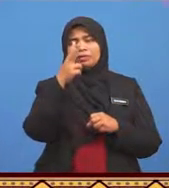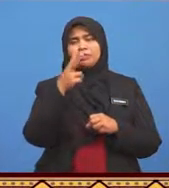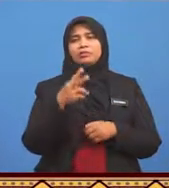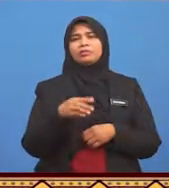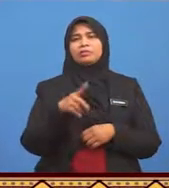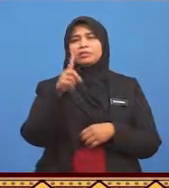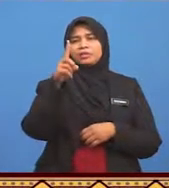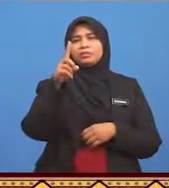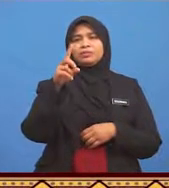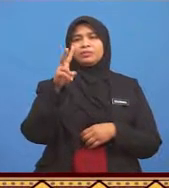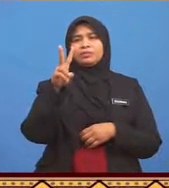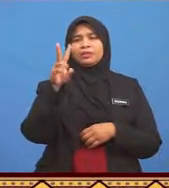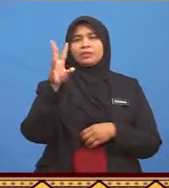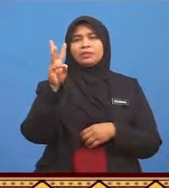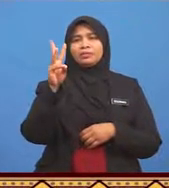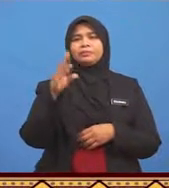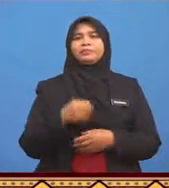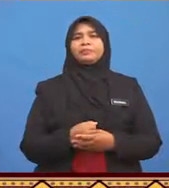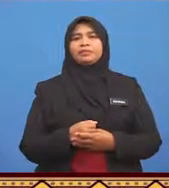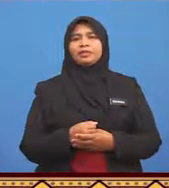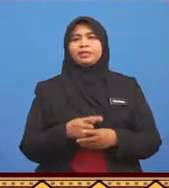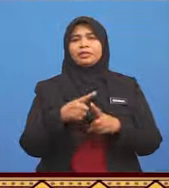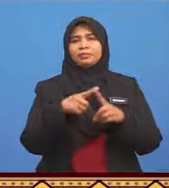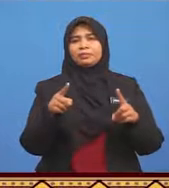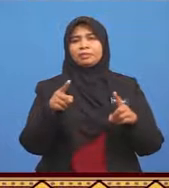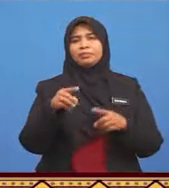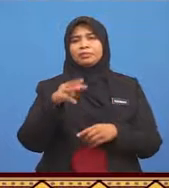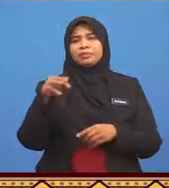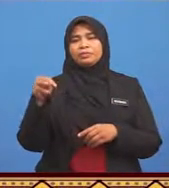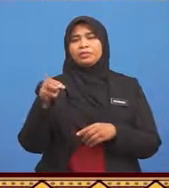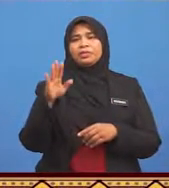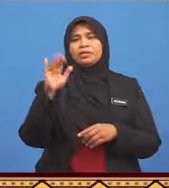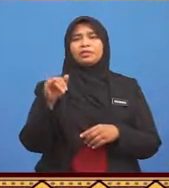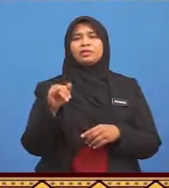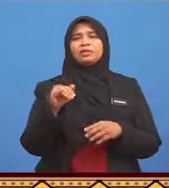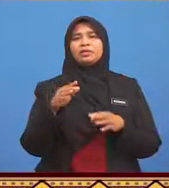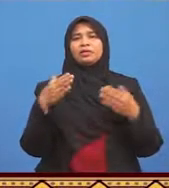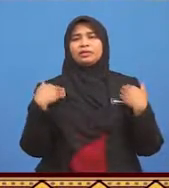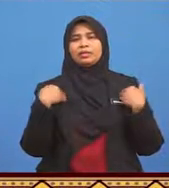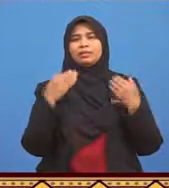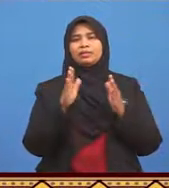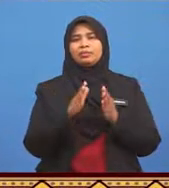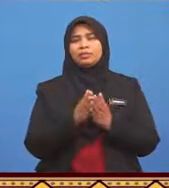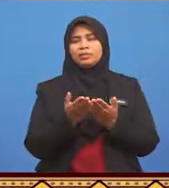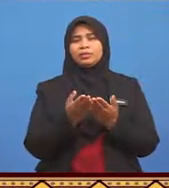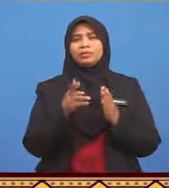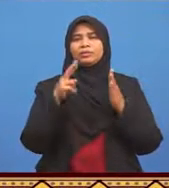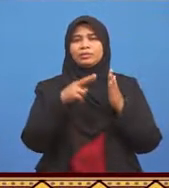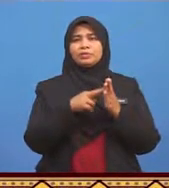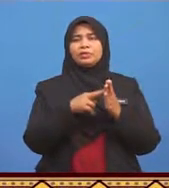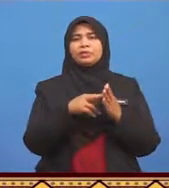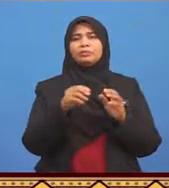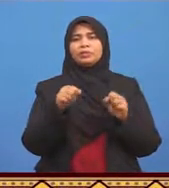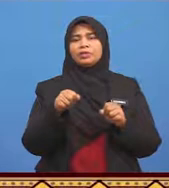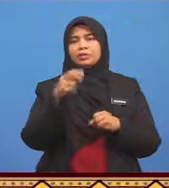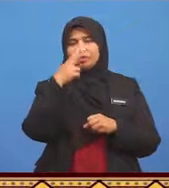surat 126. Manakala bagi murid-murid yang mempunyai buku rujukan pula, sila lihat